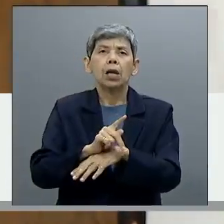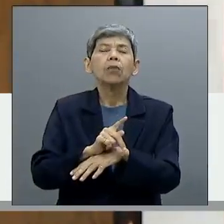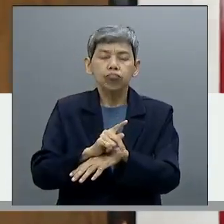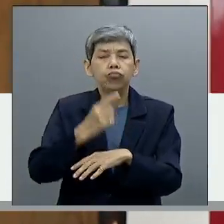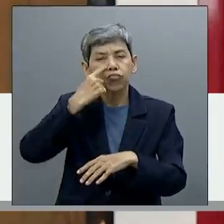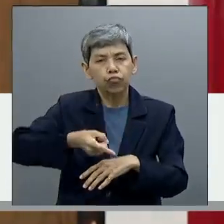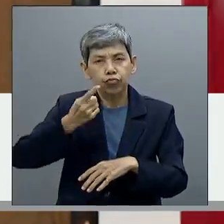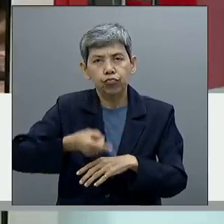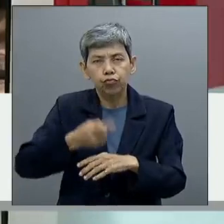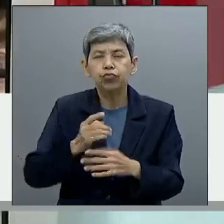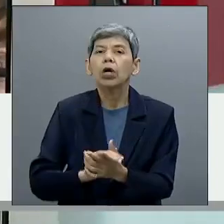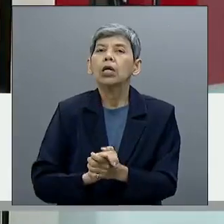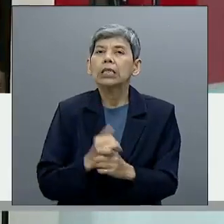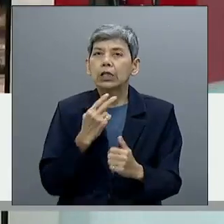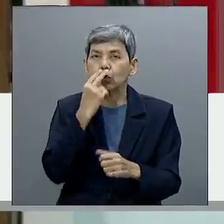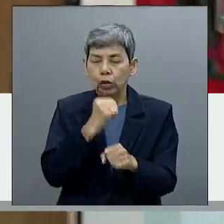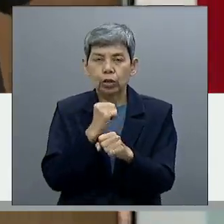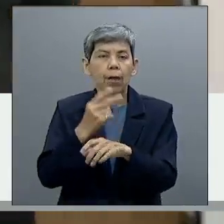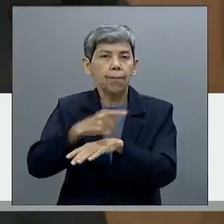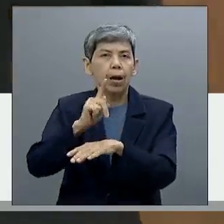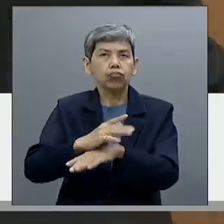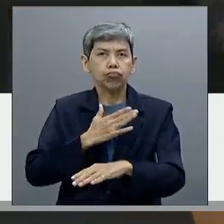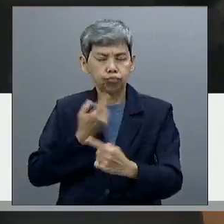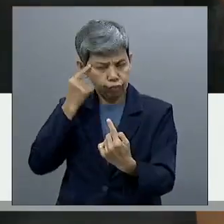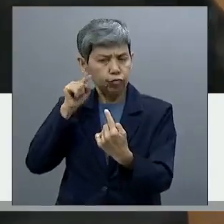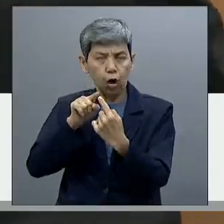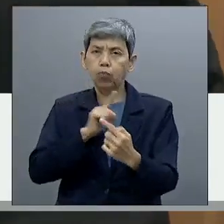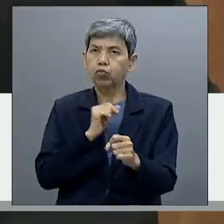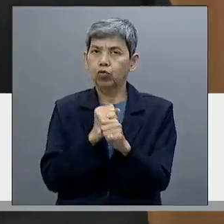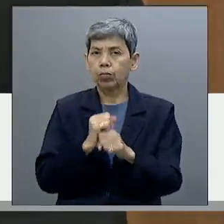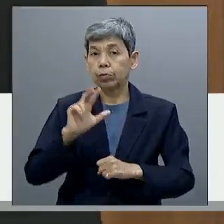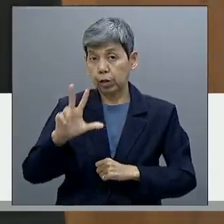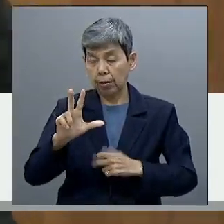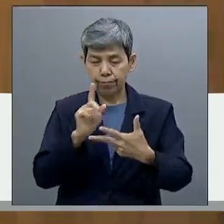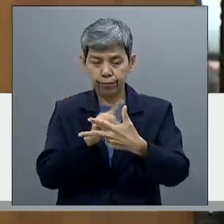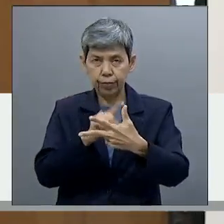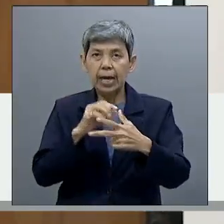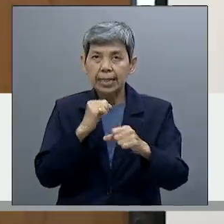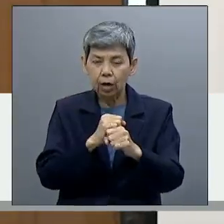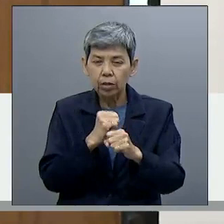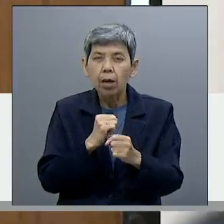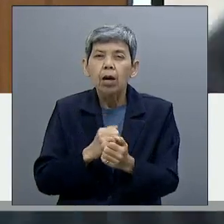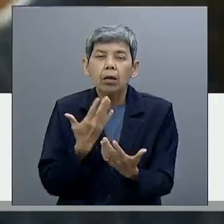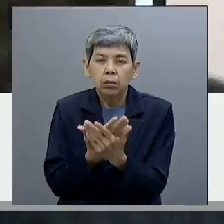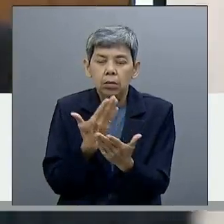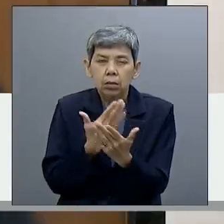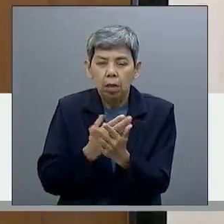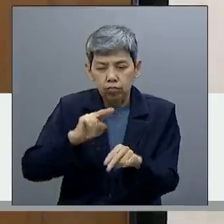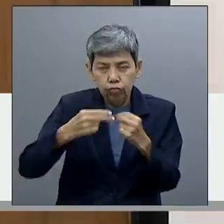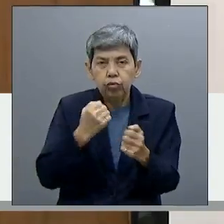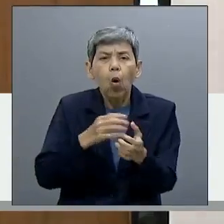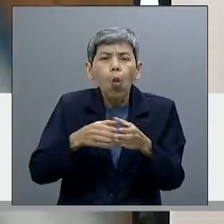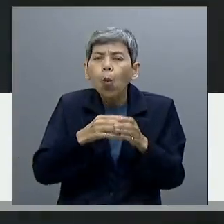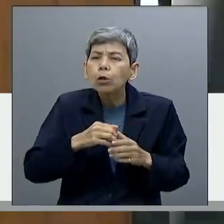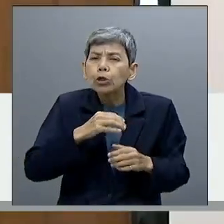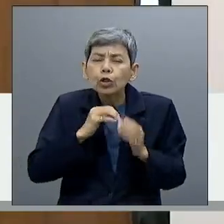ผคือนายชัยชนะเดชเดโชที่ประกาศเป้าหมายภารกิจงาน3เรื่องหลักค่ะคือการปราบพนันออนไลน์กลุ่มทุนจีนสีเทาที่เปิด